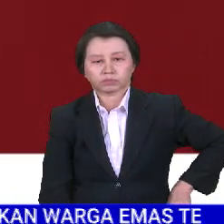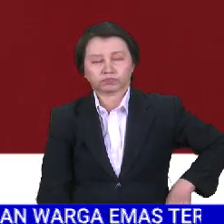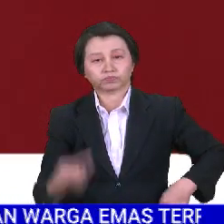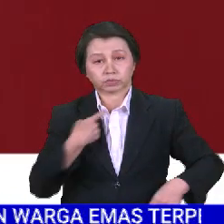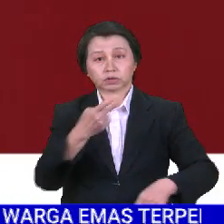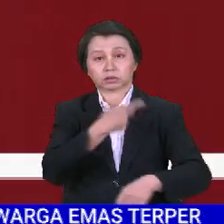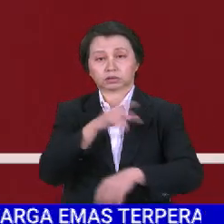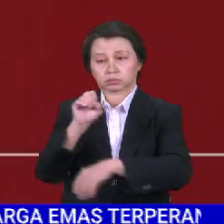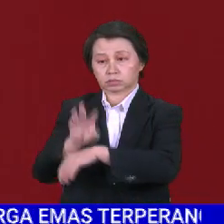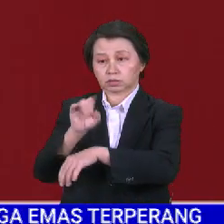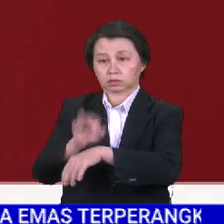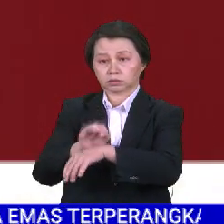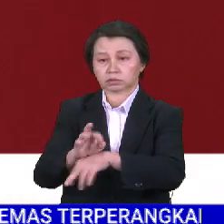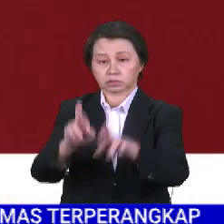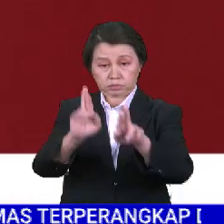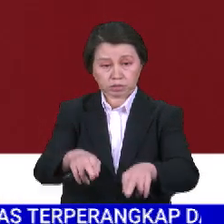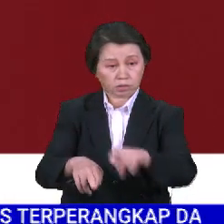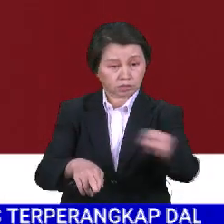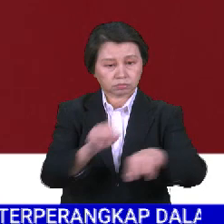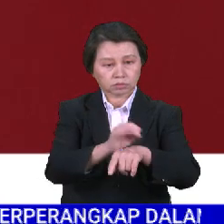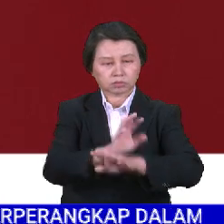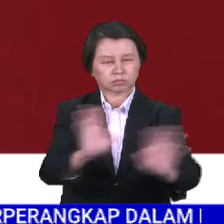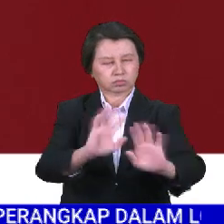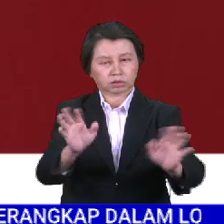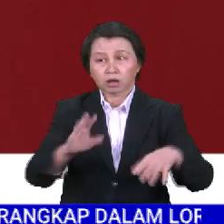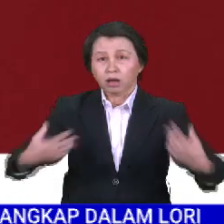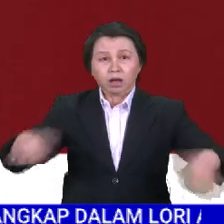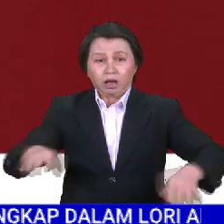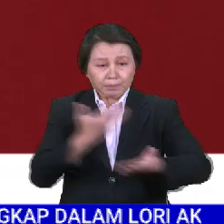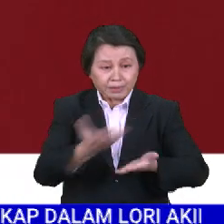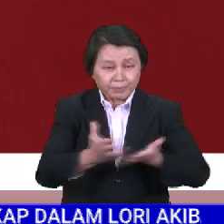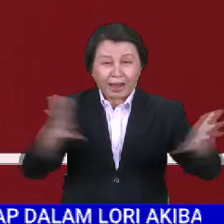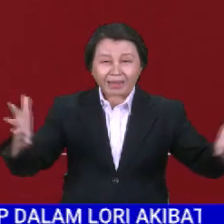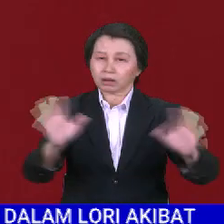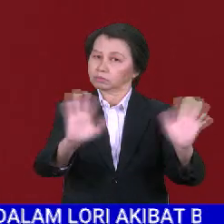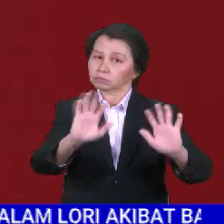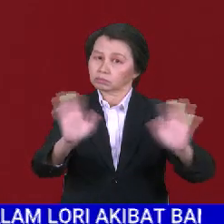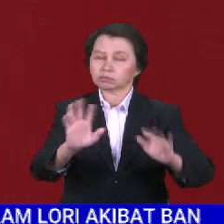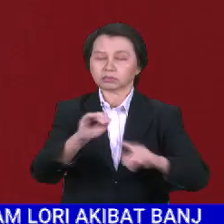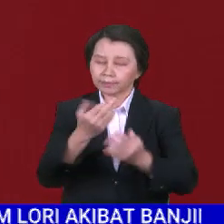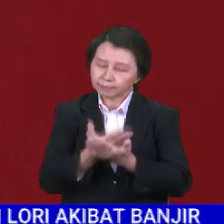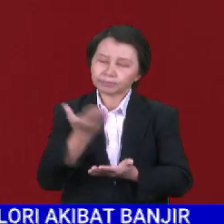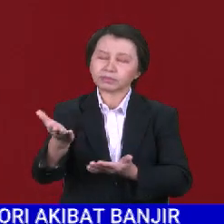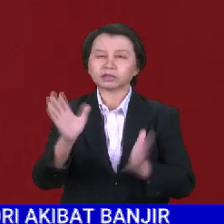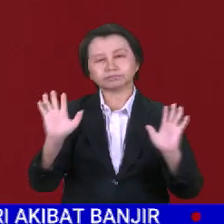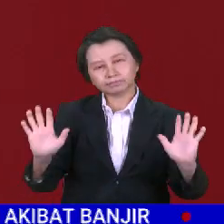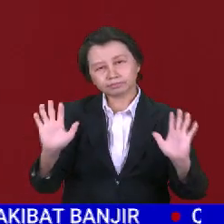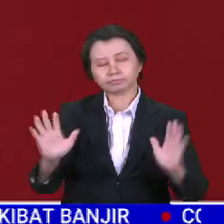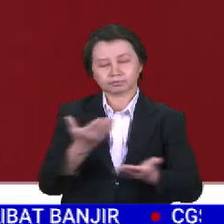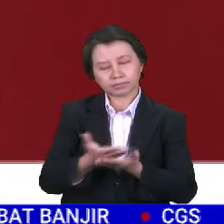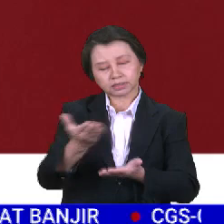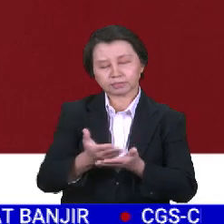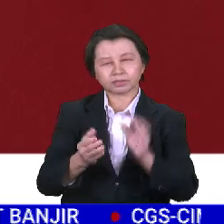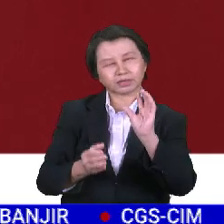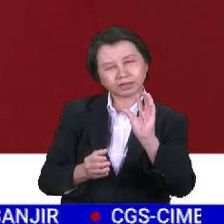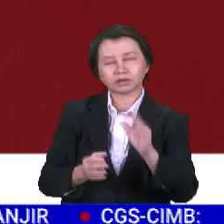menasehati penggunaan supaya jangan pening ya jangan panik dan membeli dengan kada yang yang yang